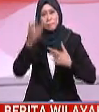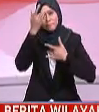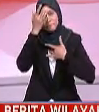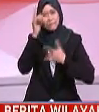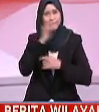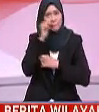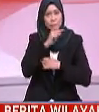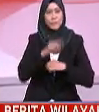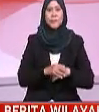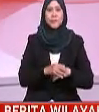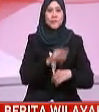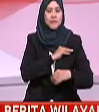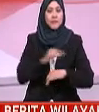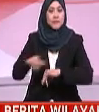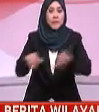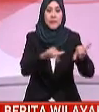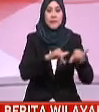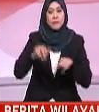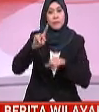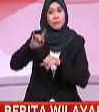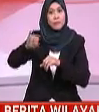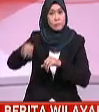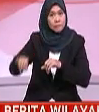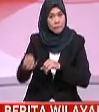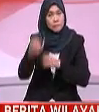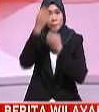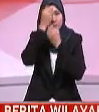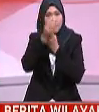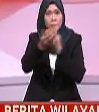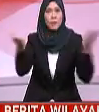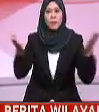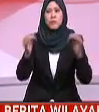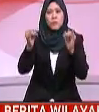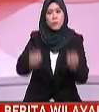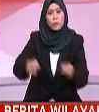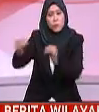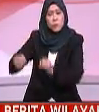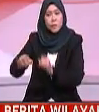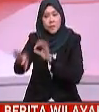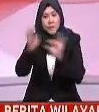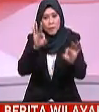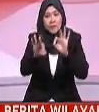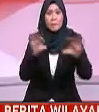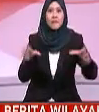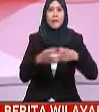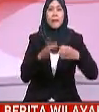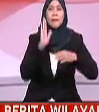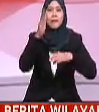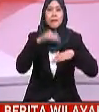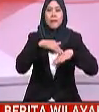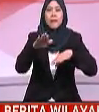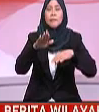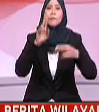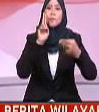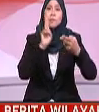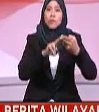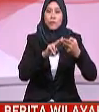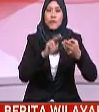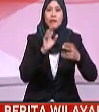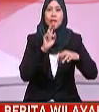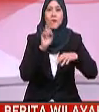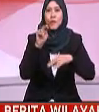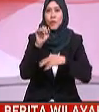berpenyakit kronik. Menteri Penyelaras Kari Jamaluddin Abu Bakar memaklumkan individu yang dipilih akan diberi notis temu janji menerusi